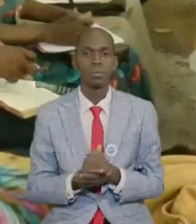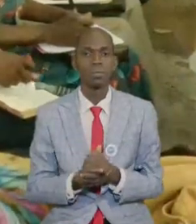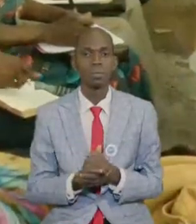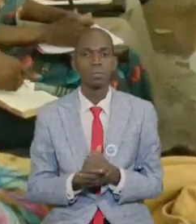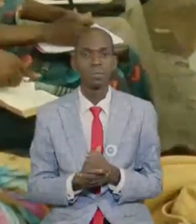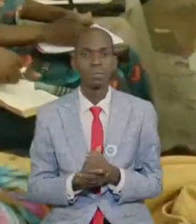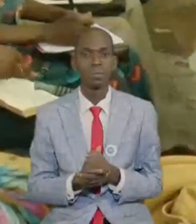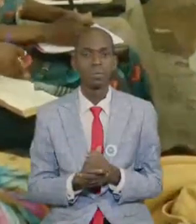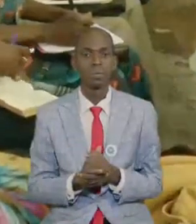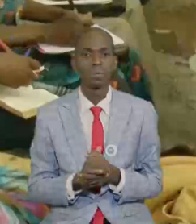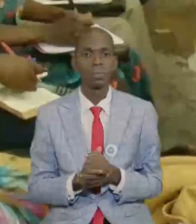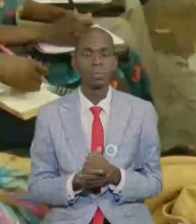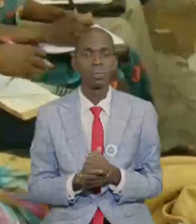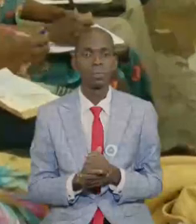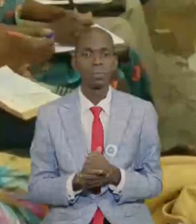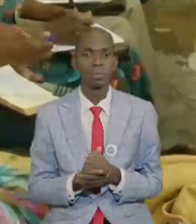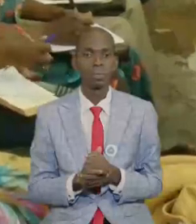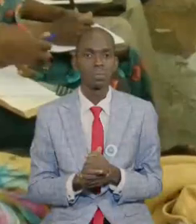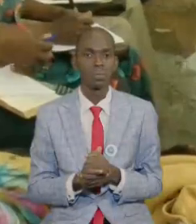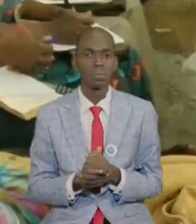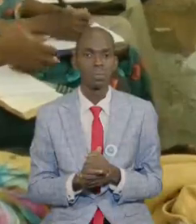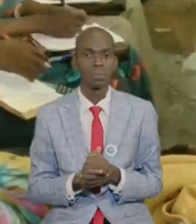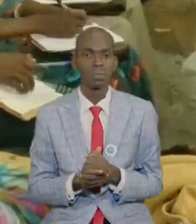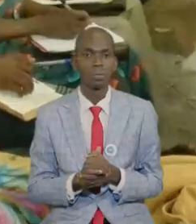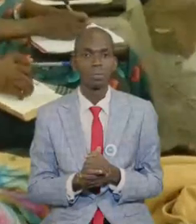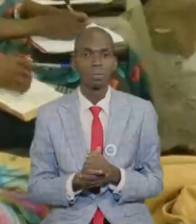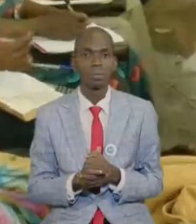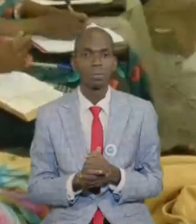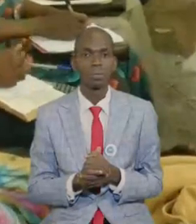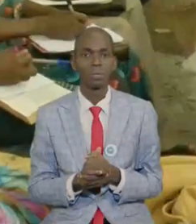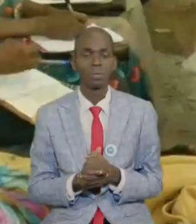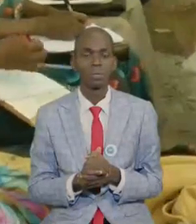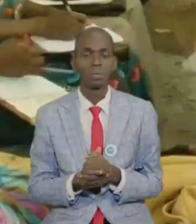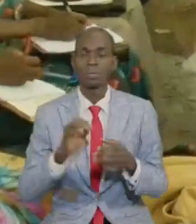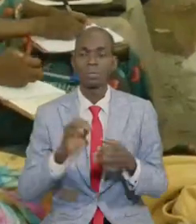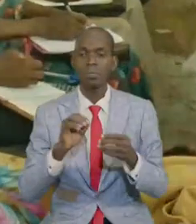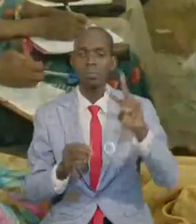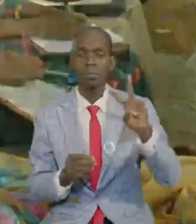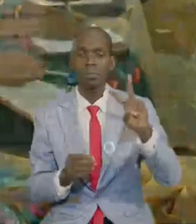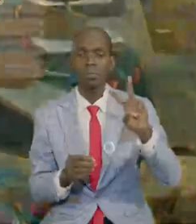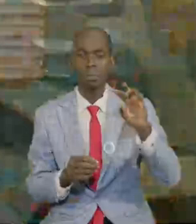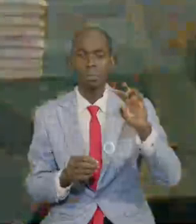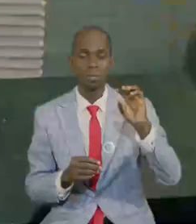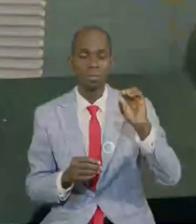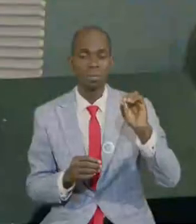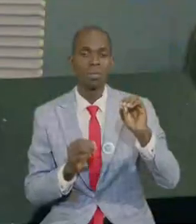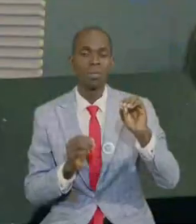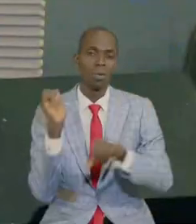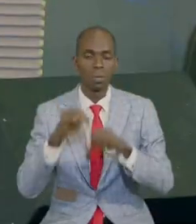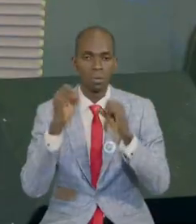première, la lettre P, la puissance de pénétration pour prévaloir sur les pécheurs. Overcoming power